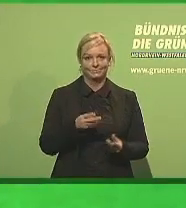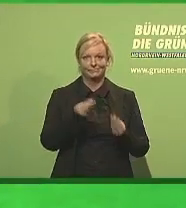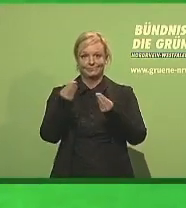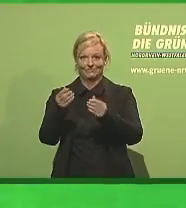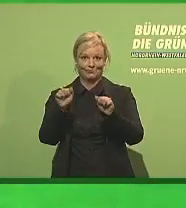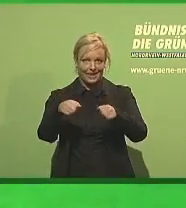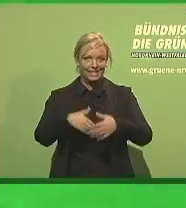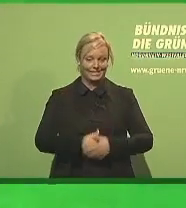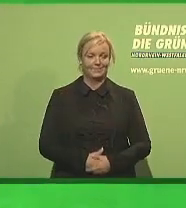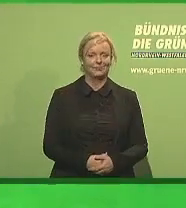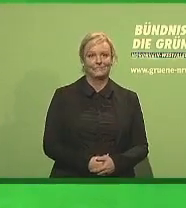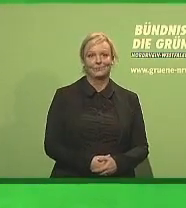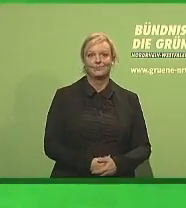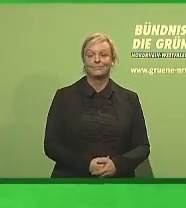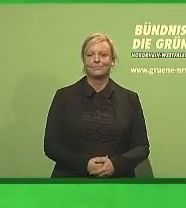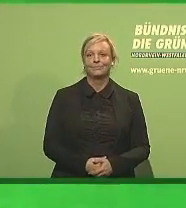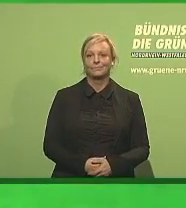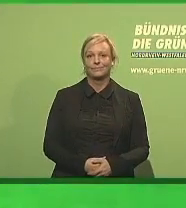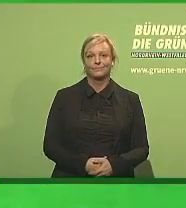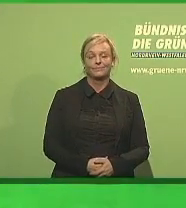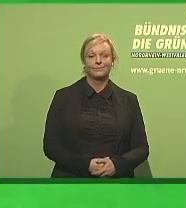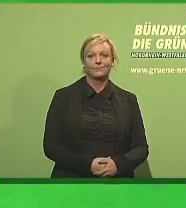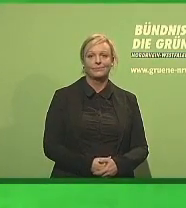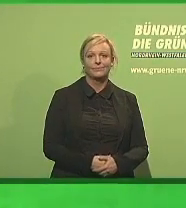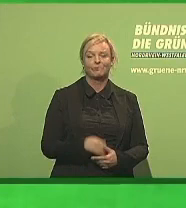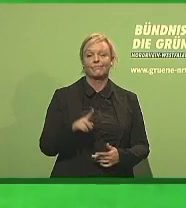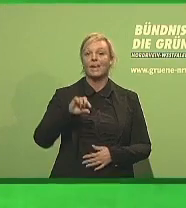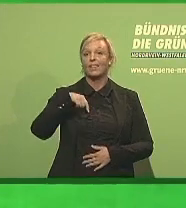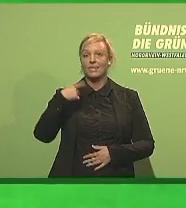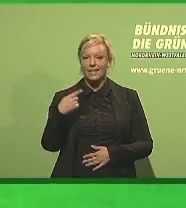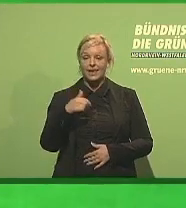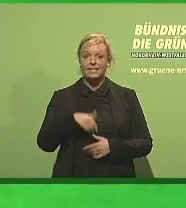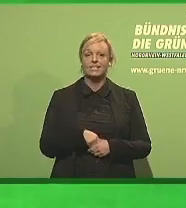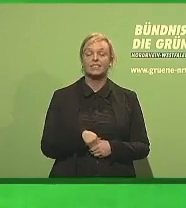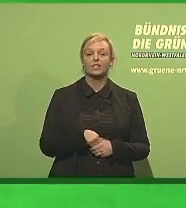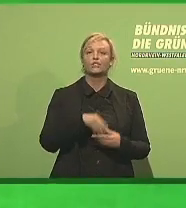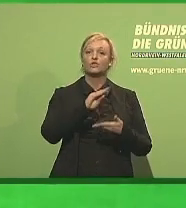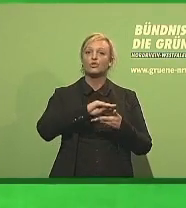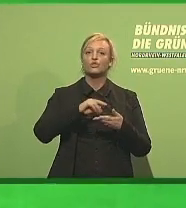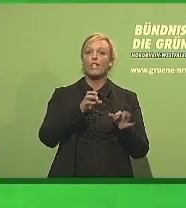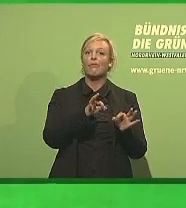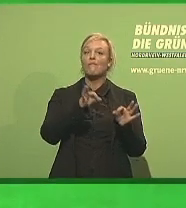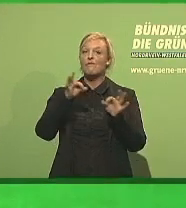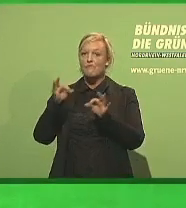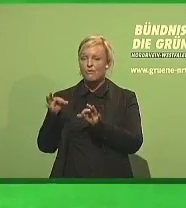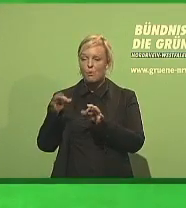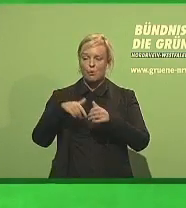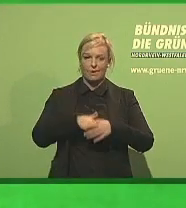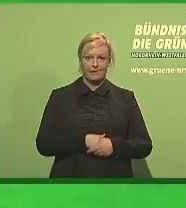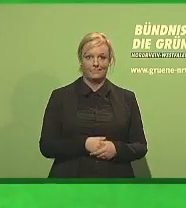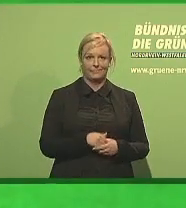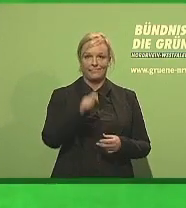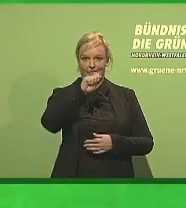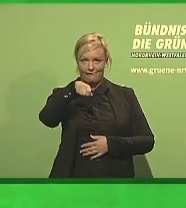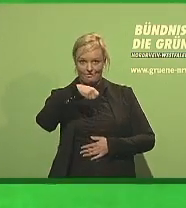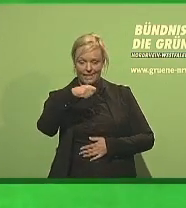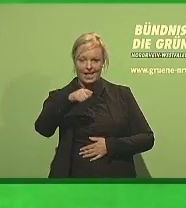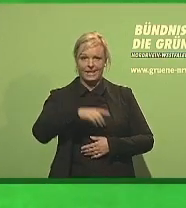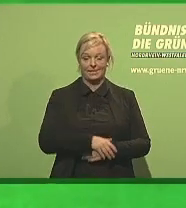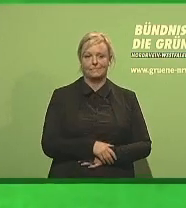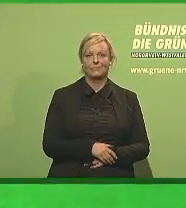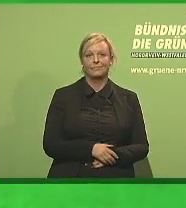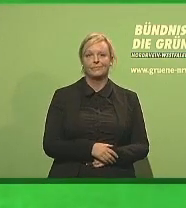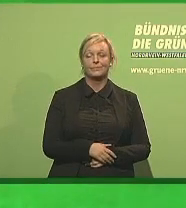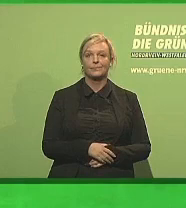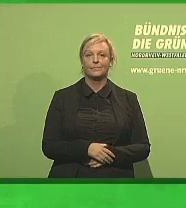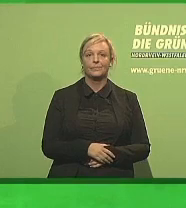kann. Als nächstes möchte ich jetzt den Schriftführer oder die Schriftführerin wählen lassen. Da schlagen